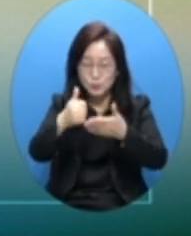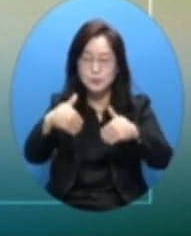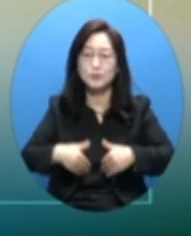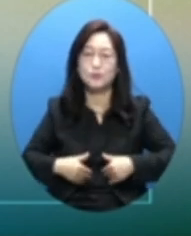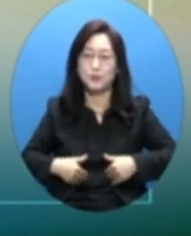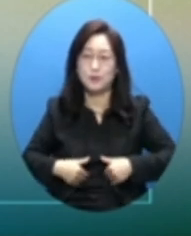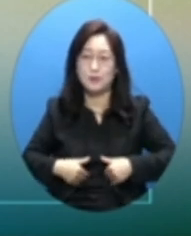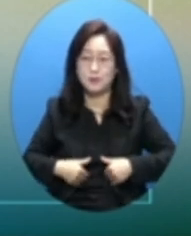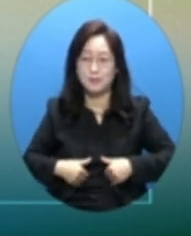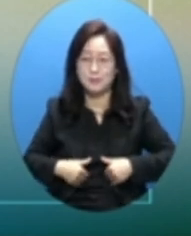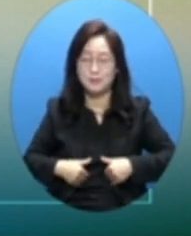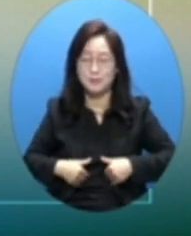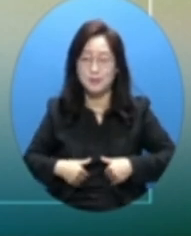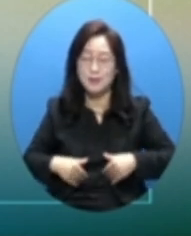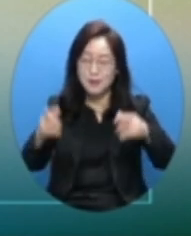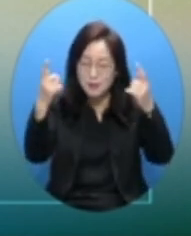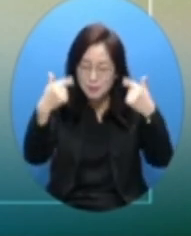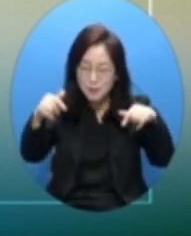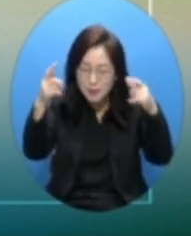필요합니다